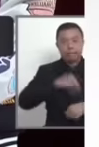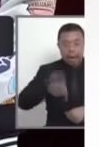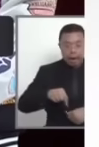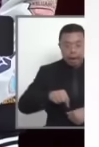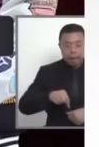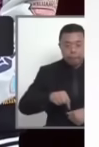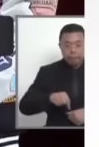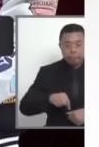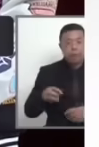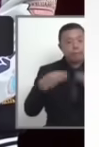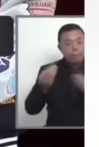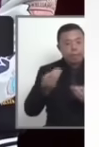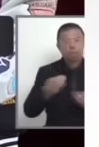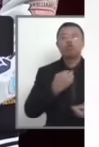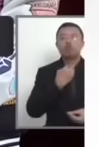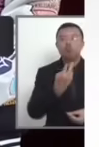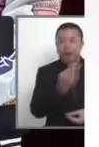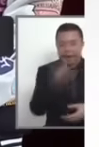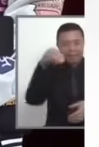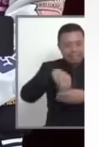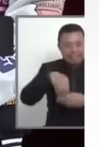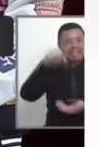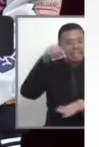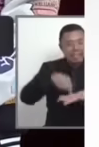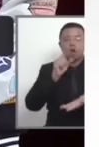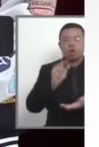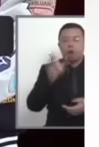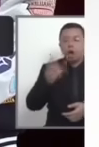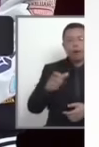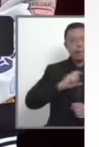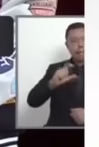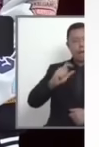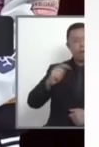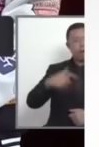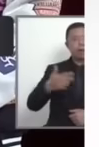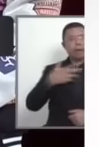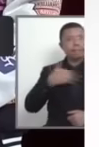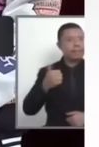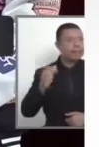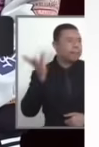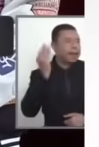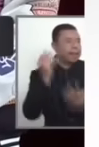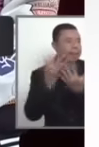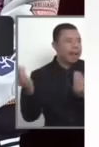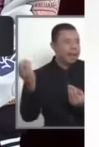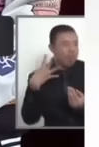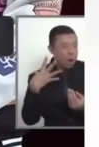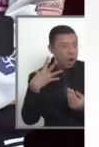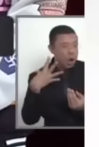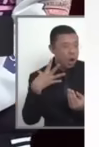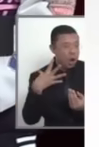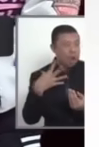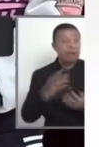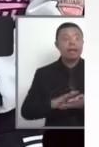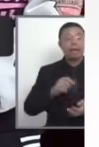Dan itu adalah cerminan kejujuran daripada seorang pemimpin. Nah, itu yang tadi Mas Nyarwi